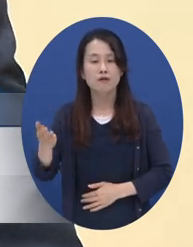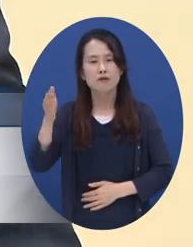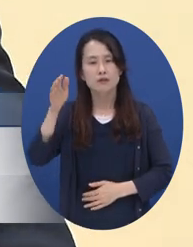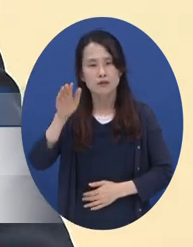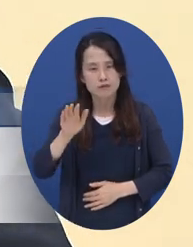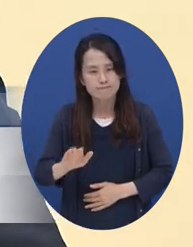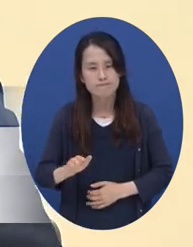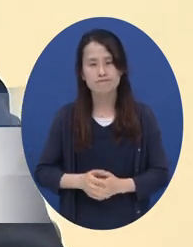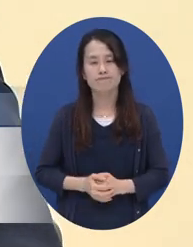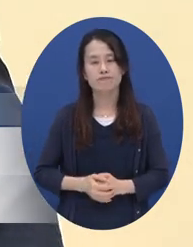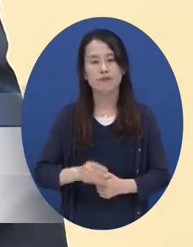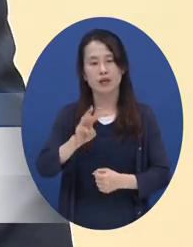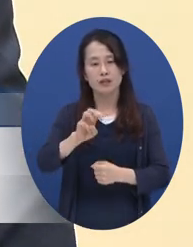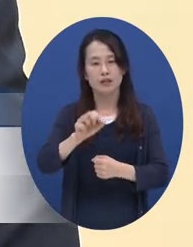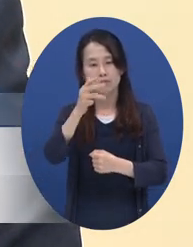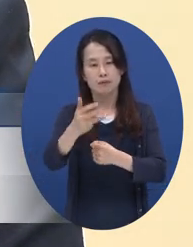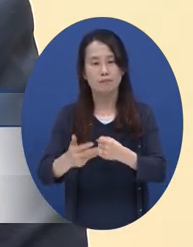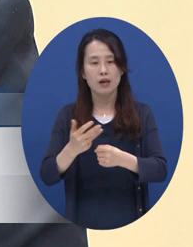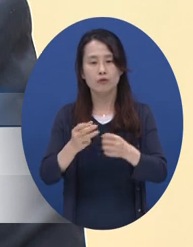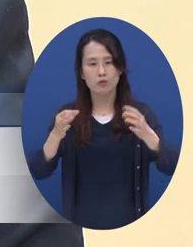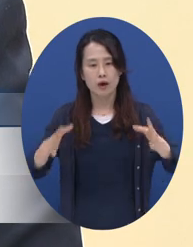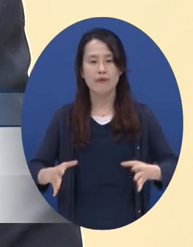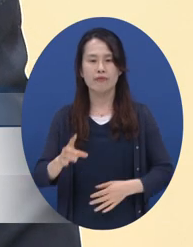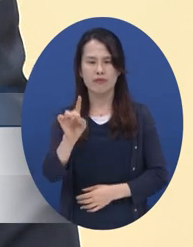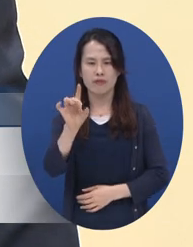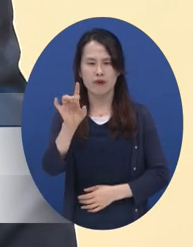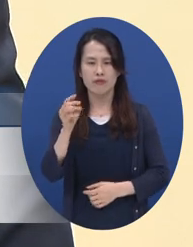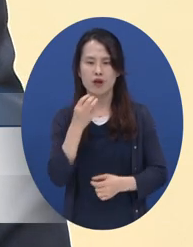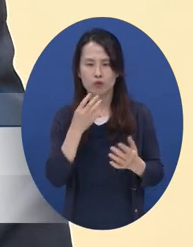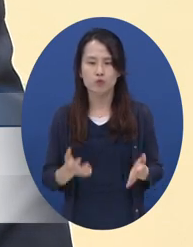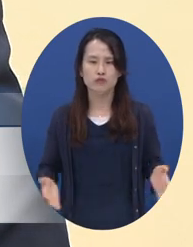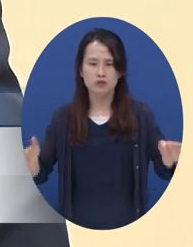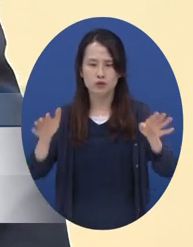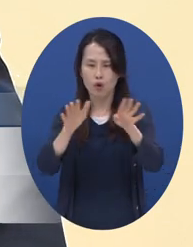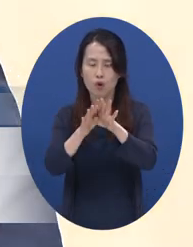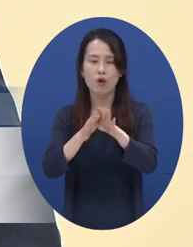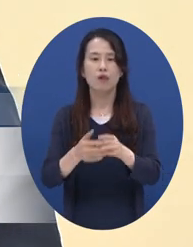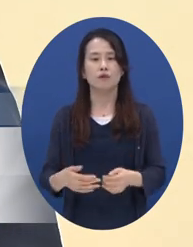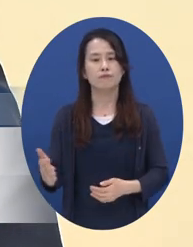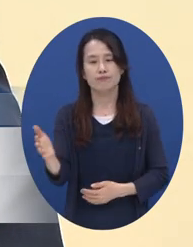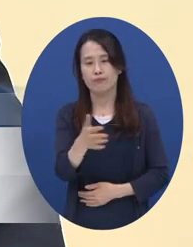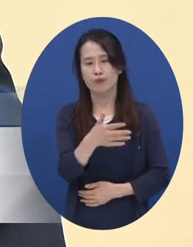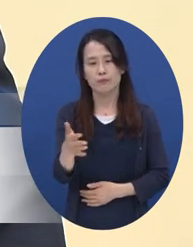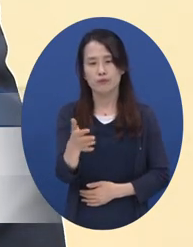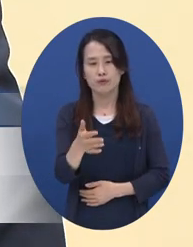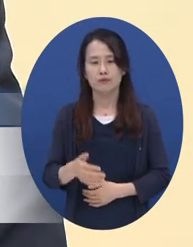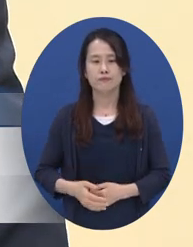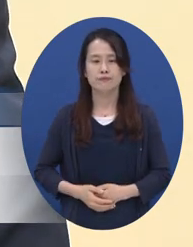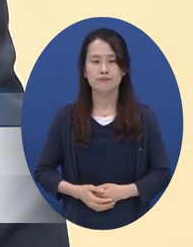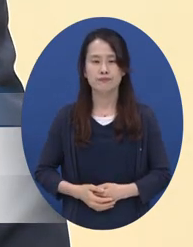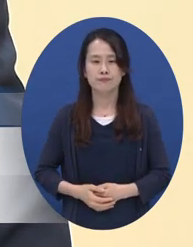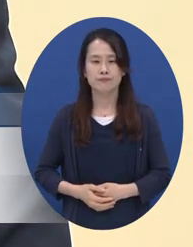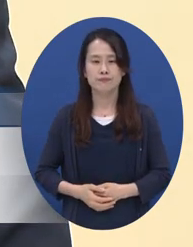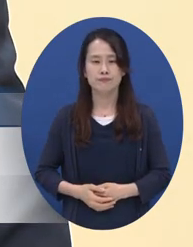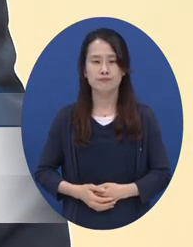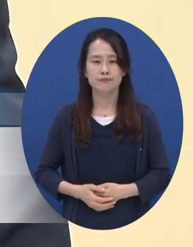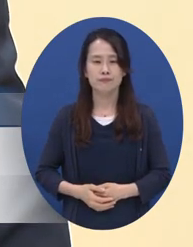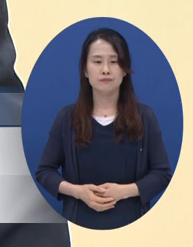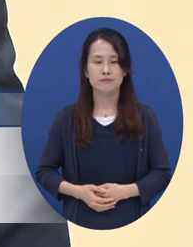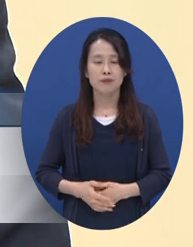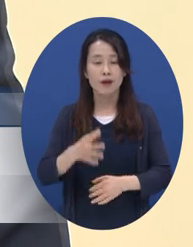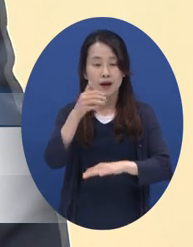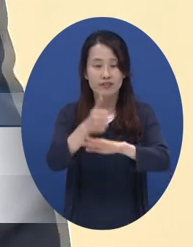시로 승격했습니다. 그런데 38년 동안 단 하나도 없는 경기도 시설이 없는